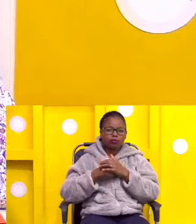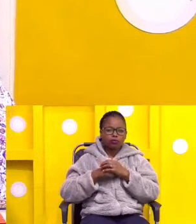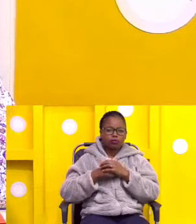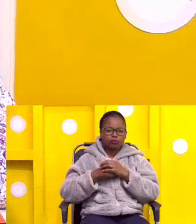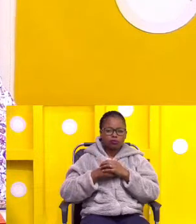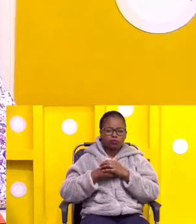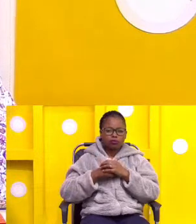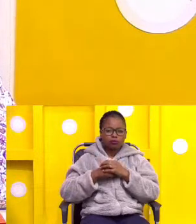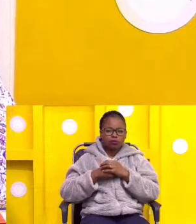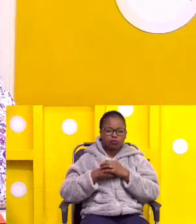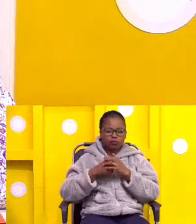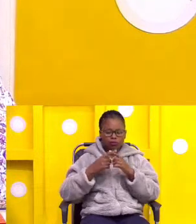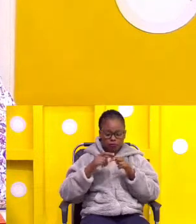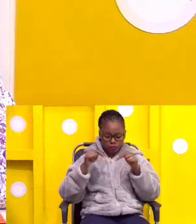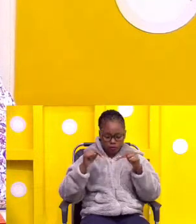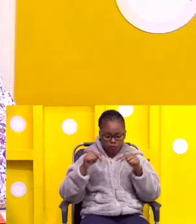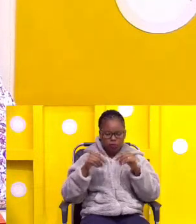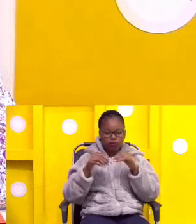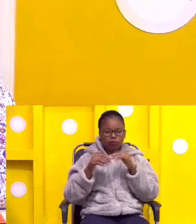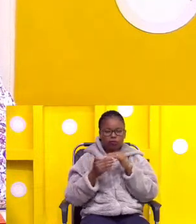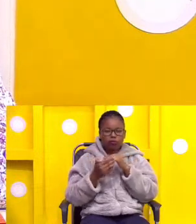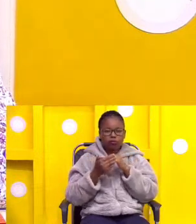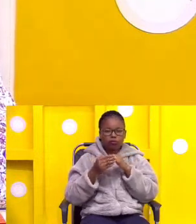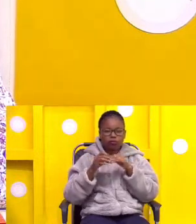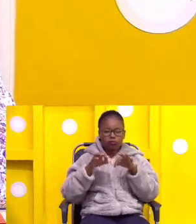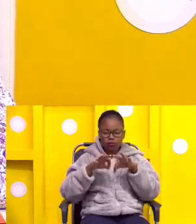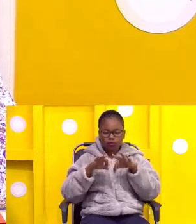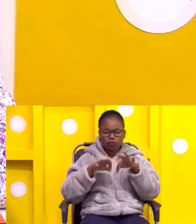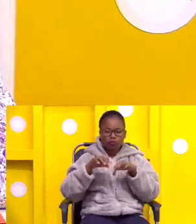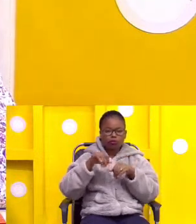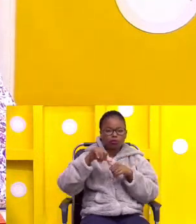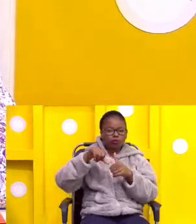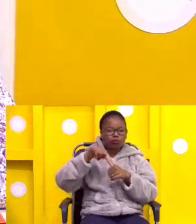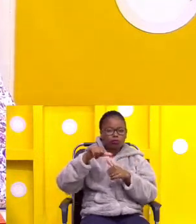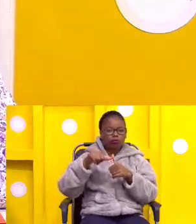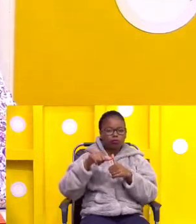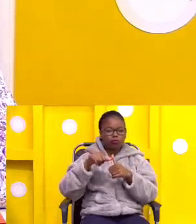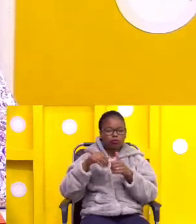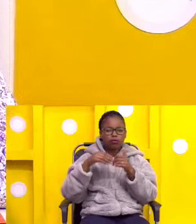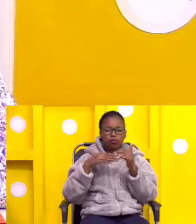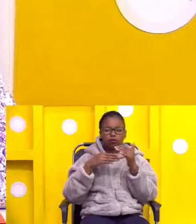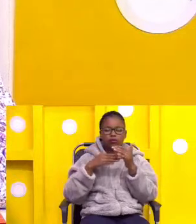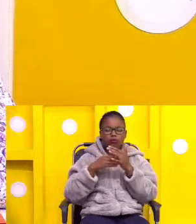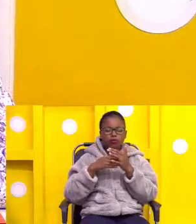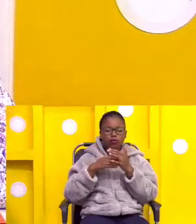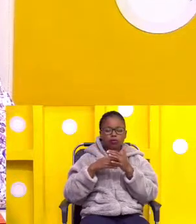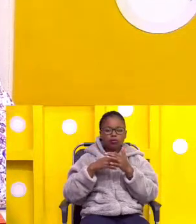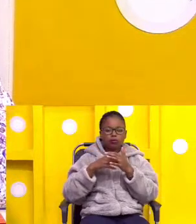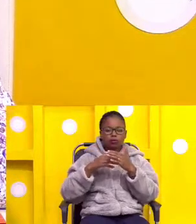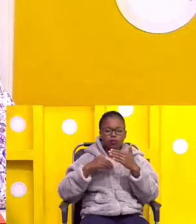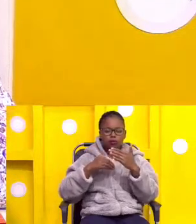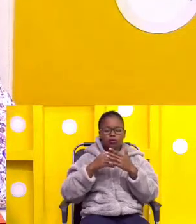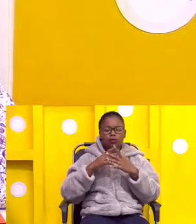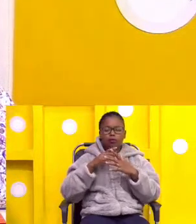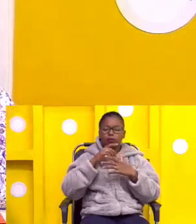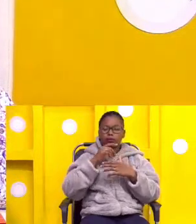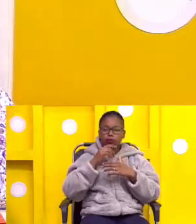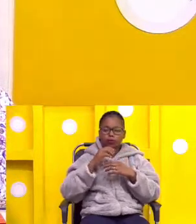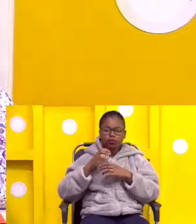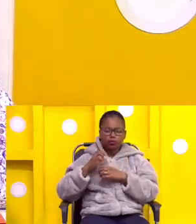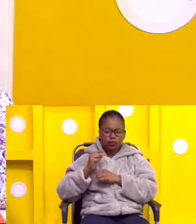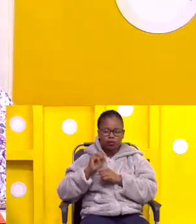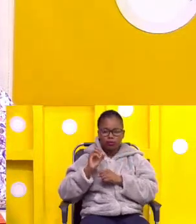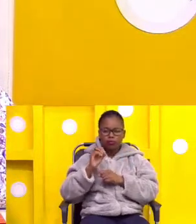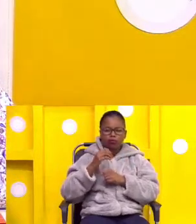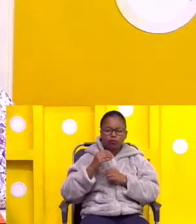no umuthi ndirakwira ndagika-ini na ithaa riri tiga kwihoka mundu wina mwiri na thakame tiga